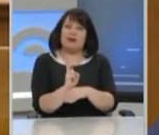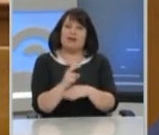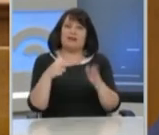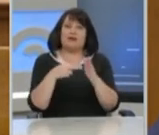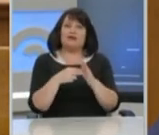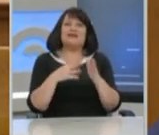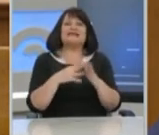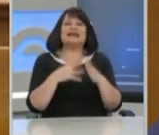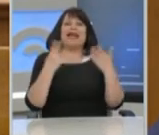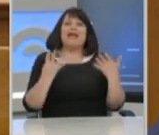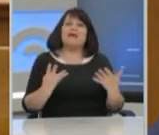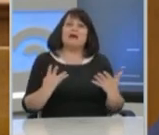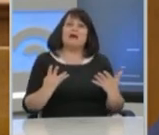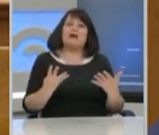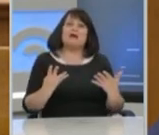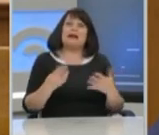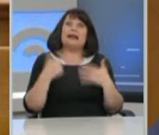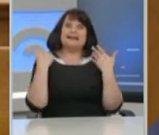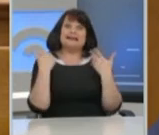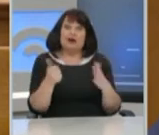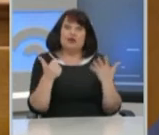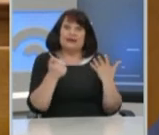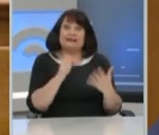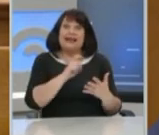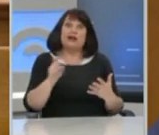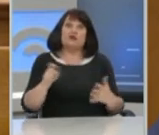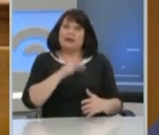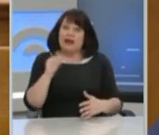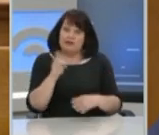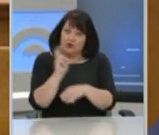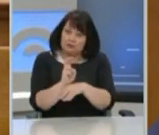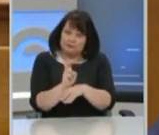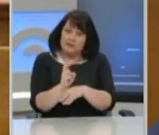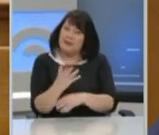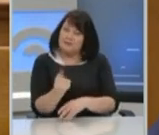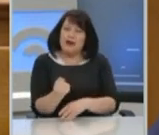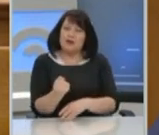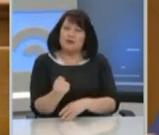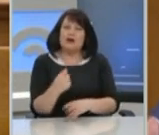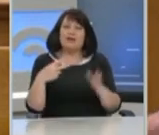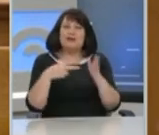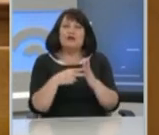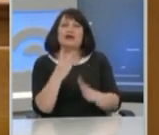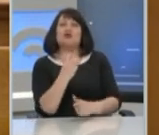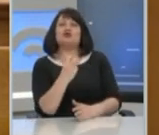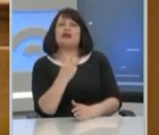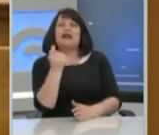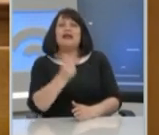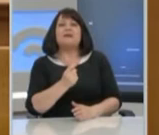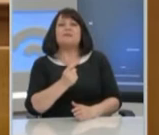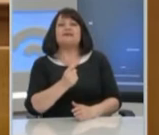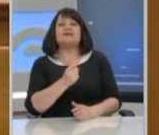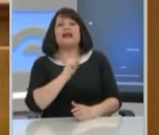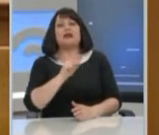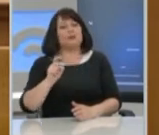2019 ύψους 660 εκατομμυρίων ευρώ και για το 2020 ύψους 1,5 δισεκατομμυρίων